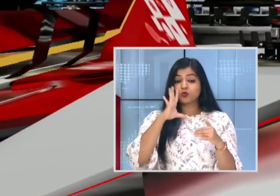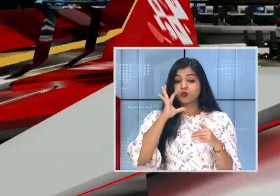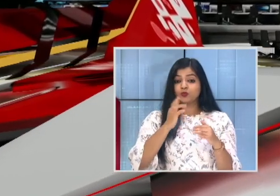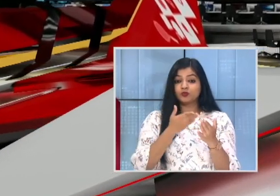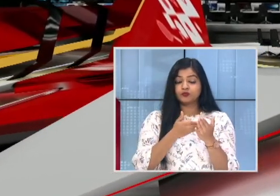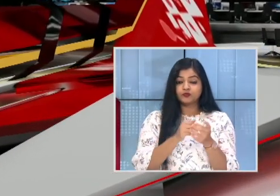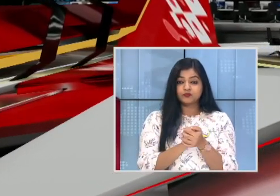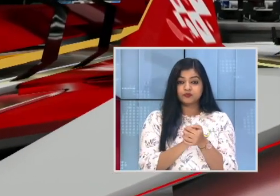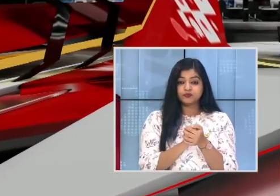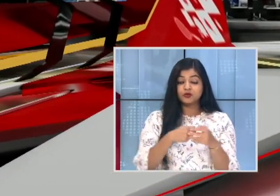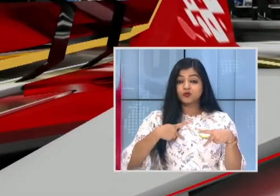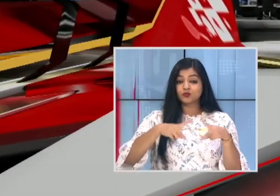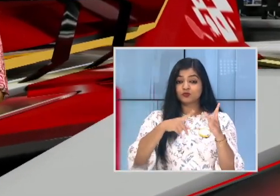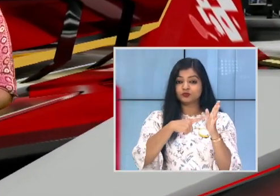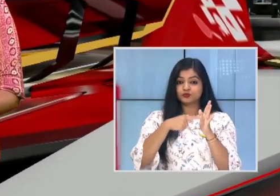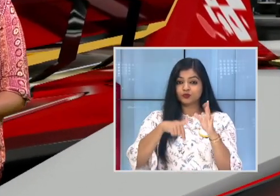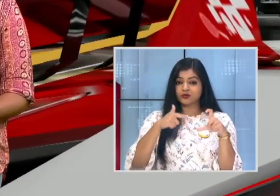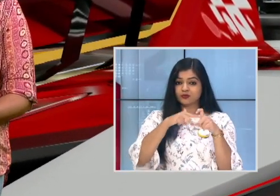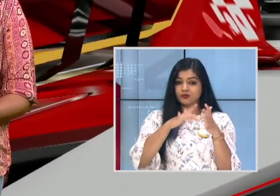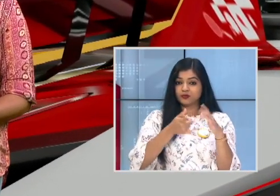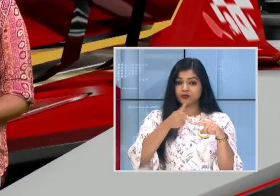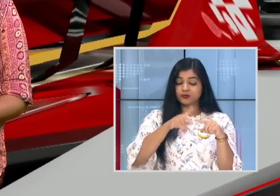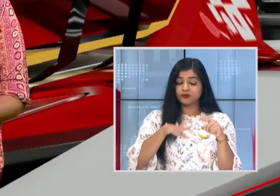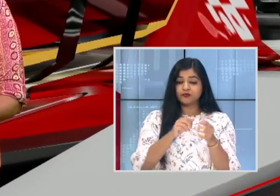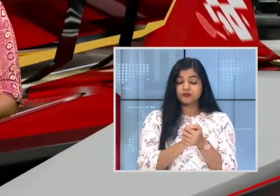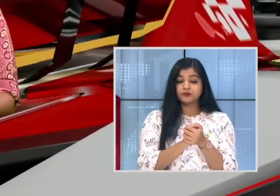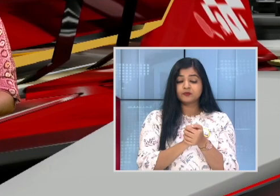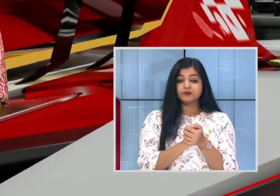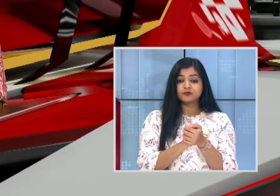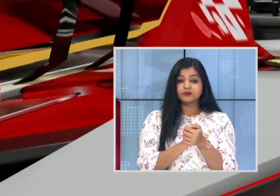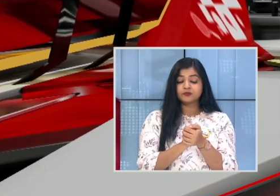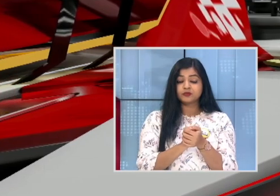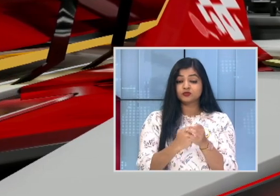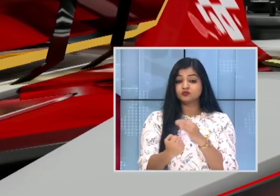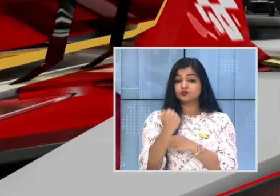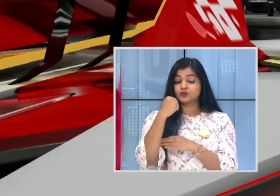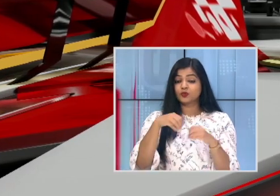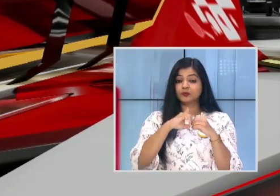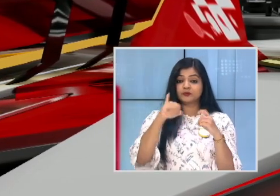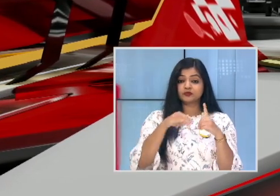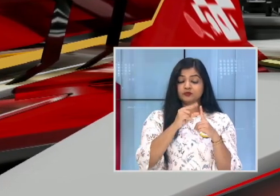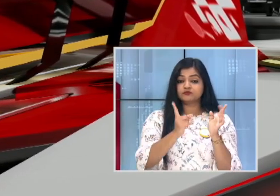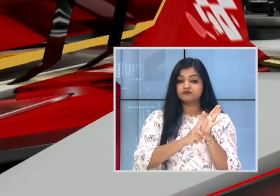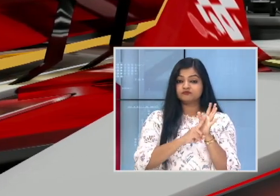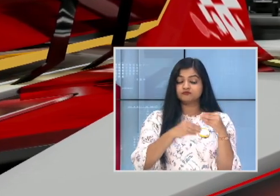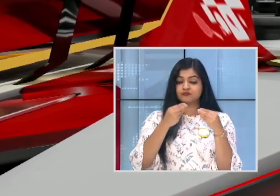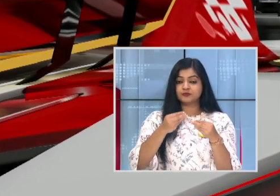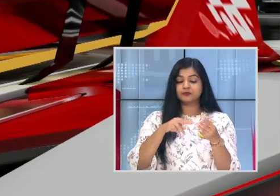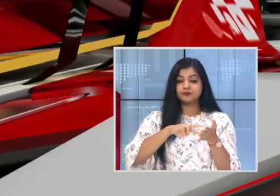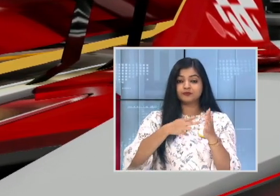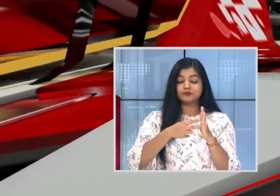അർഹിക്കുന്നുണ്ട്. അതുപോലെ തന്നെ ഈ റോഡ് ഷോ ആണെങ്കിലും നമ്മൾ പലപ്പോഴും കാണാറുണ്ടാണ്, വലിയൊരു ശക്തി പ്രകടനം കൂടിയാകുന്നു BJPയെ